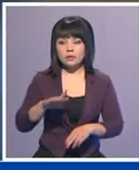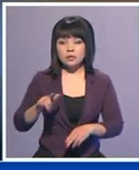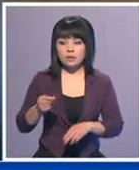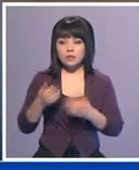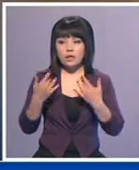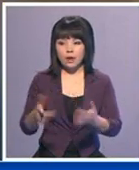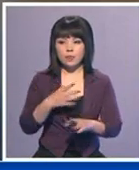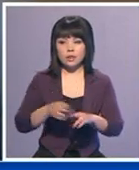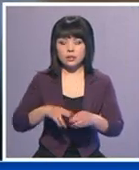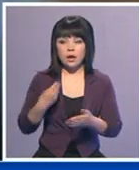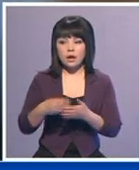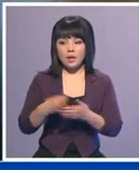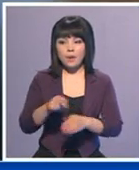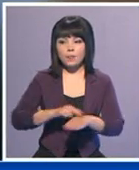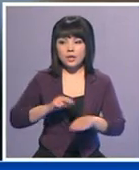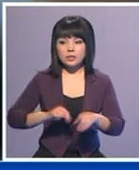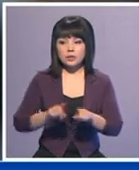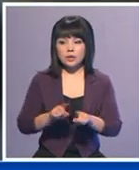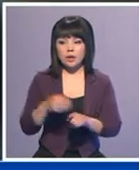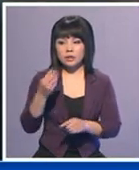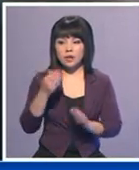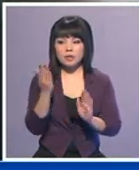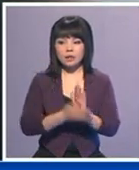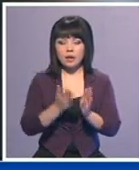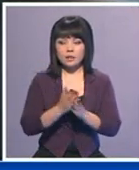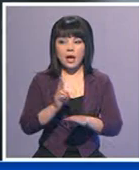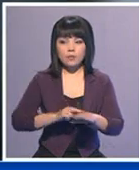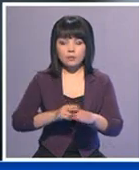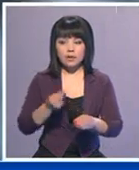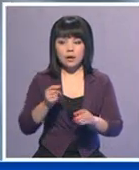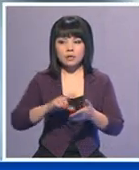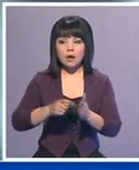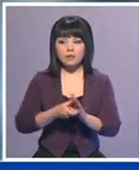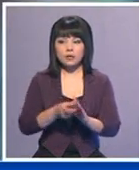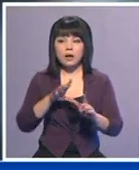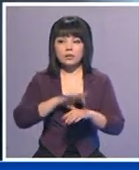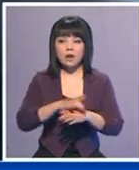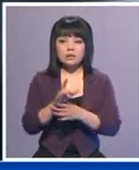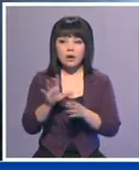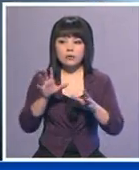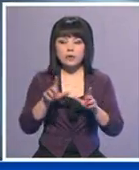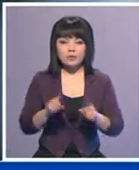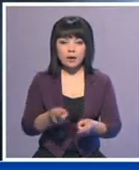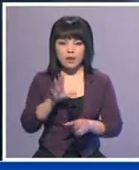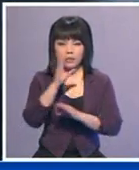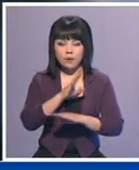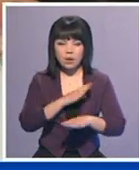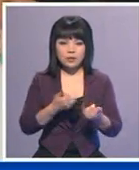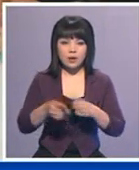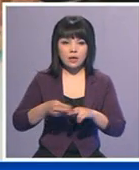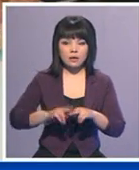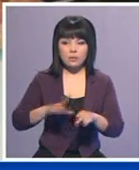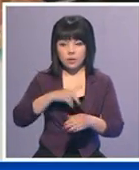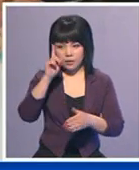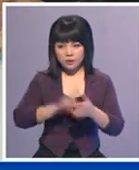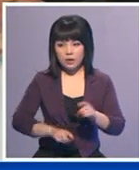етіпті. Қаржы полициясы қызметкерлері парақор инспекторды жұмыс кабинетінде ақшаны алып жатқан кезінде тұтқындады. Күдікті өз кінәсін